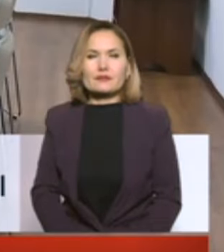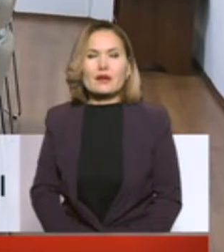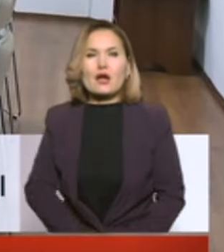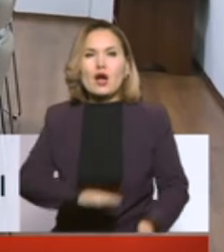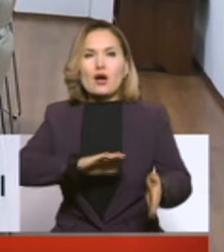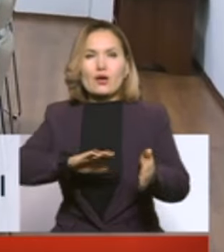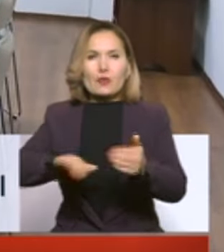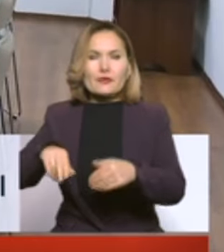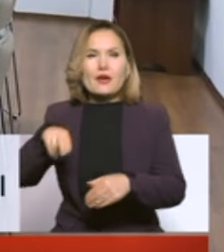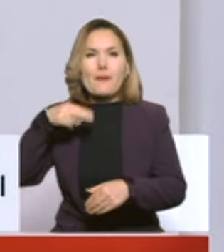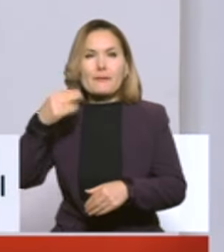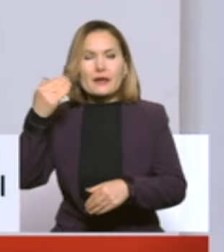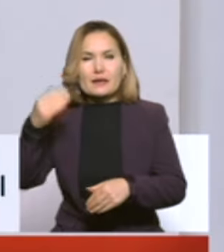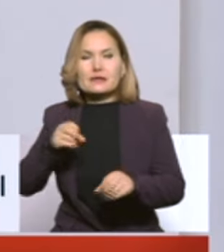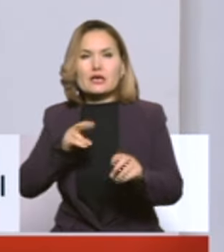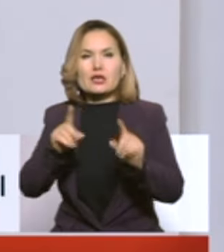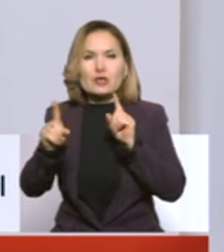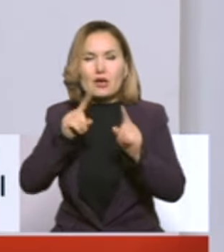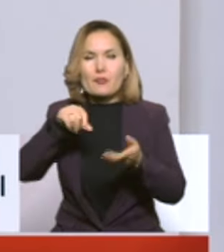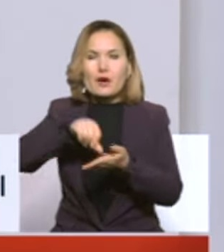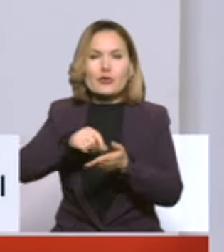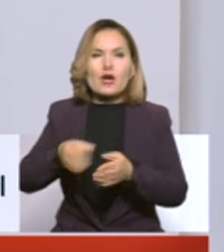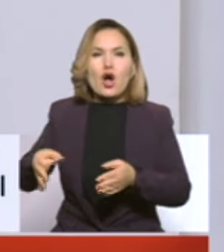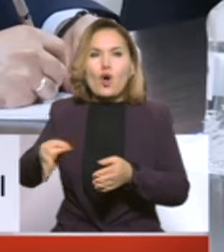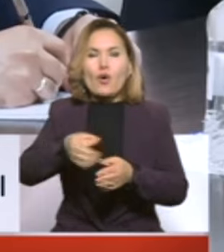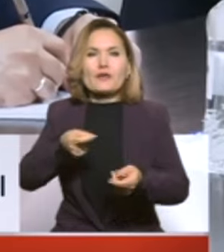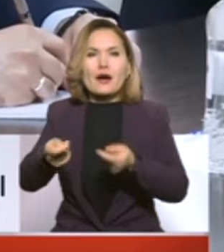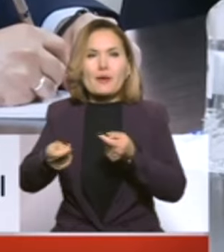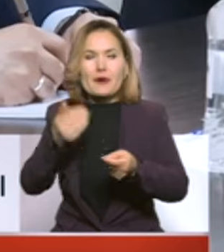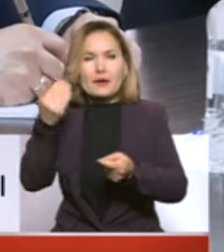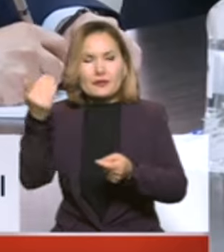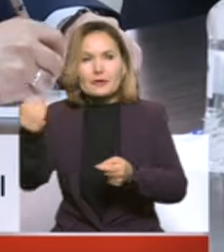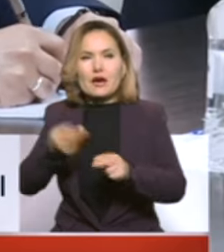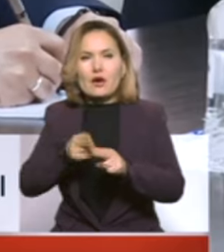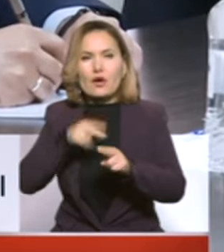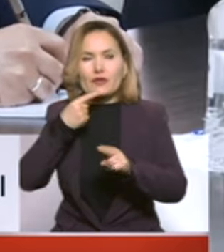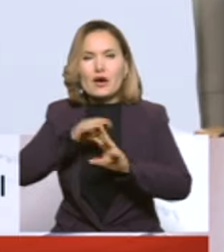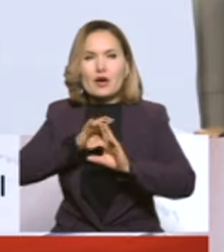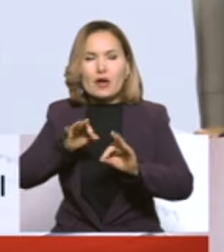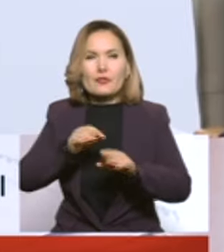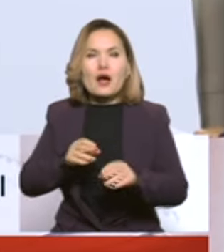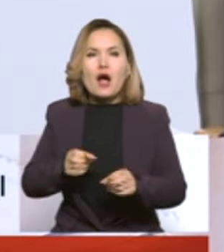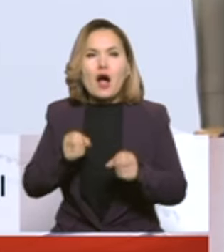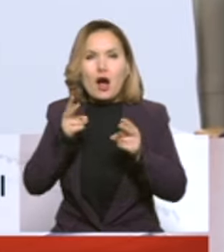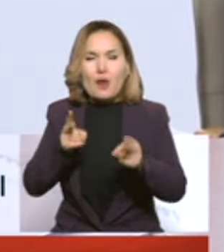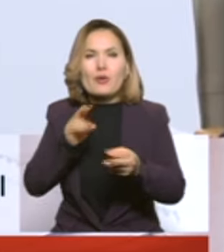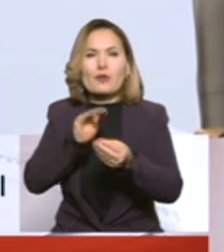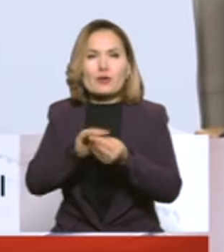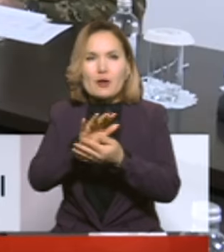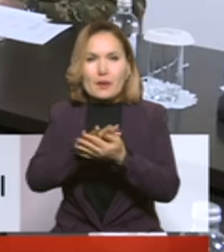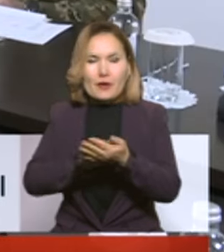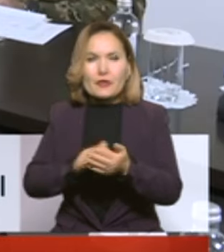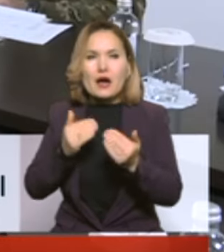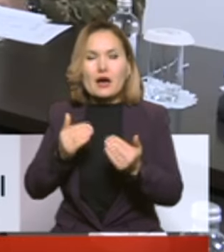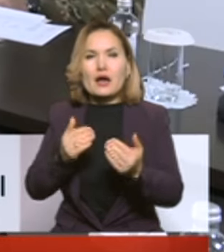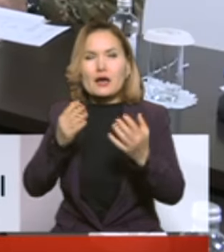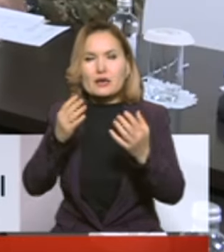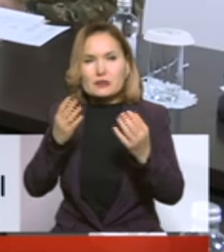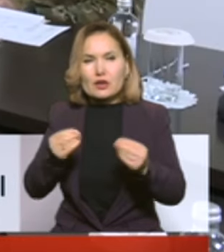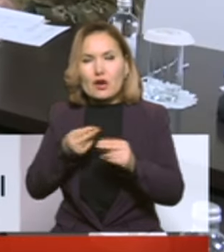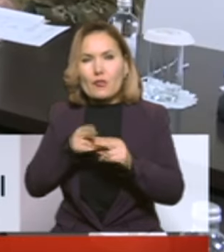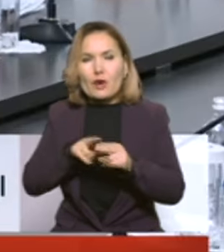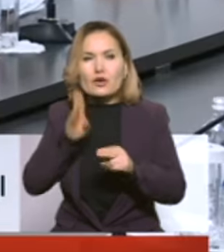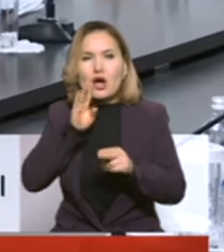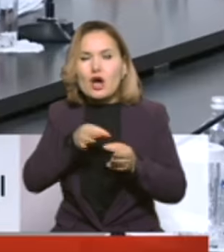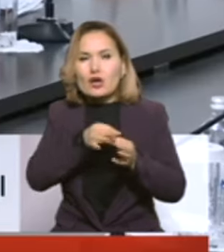Бұдан соң президент жедел штабтың отырысын өткізді. Облыс әкімі Нариман Төреғалиевтің айтуынша, қауіп сейілді деп айтуға ерте. Қазір Шаған,